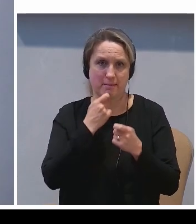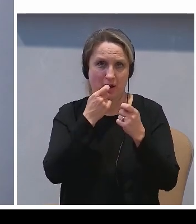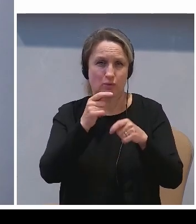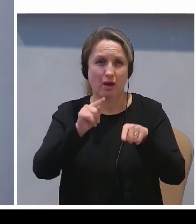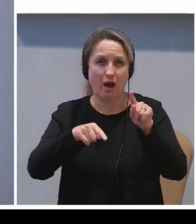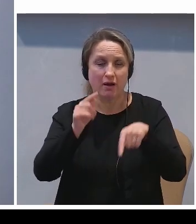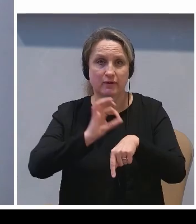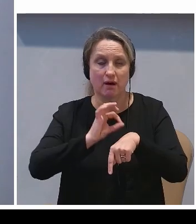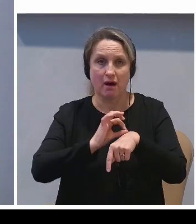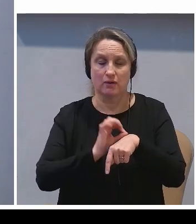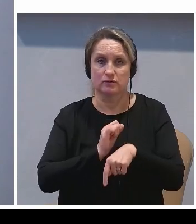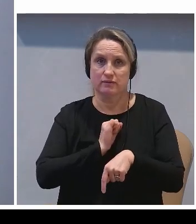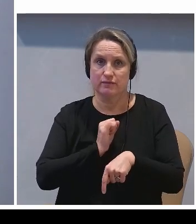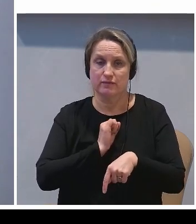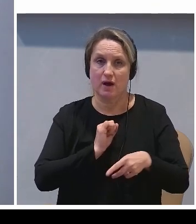harvikhaiguste jaoks